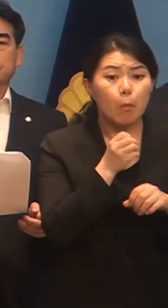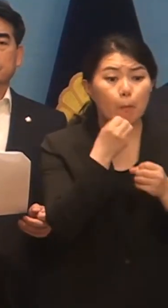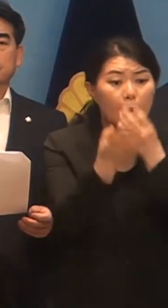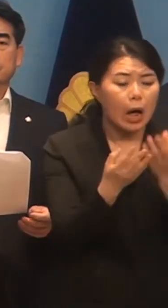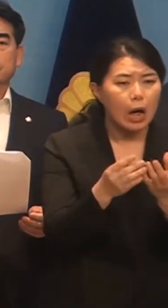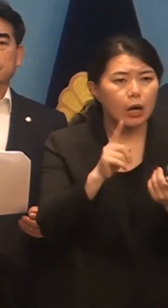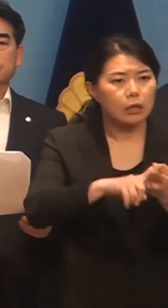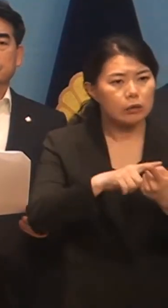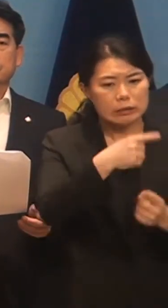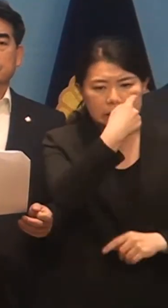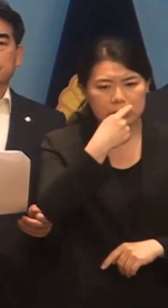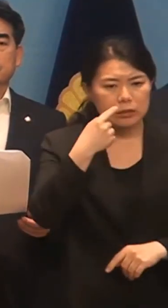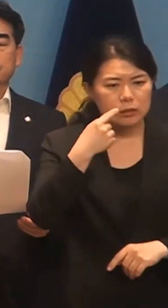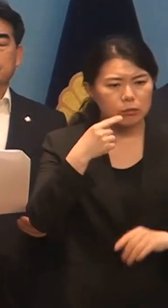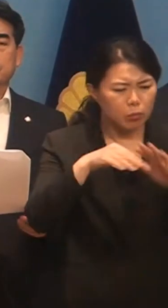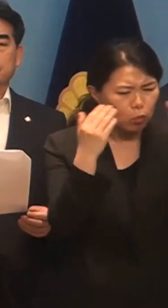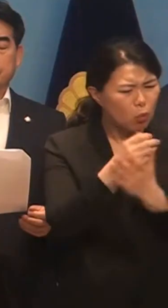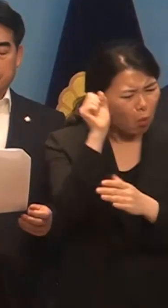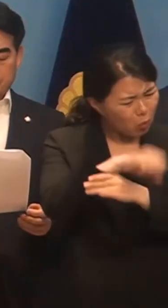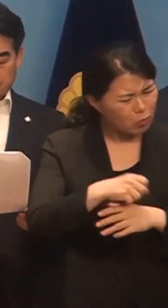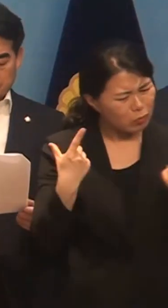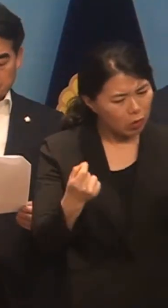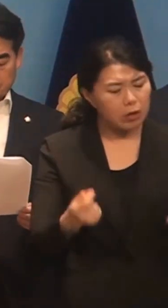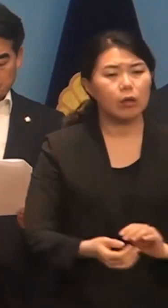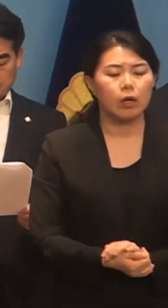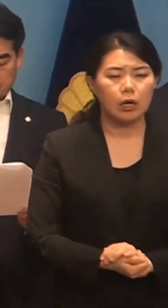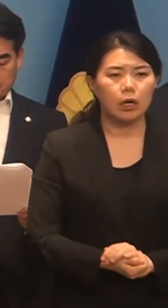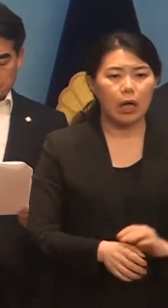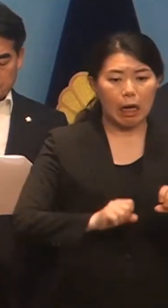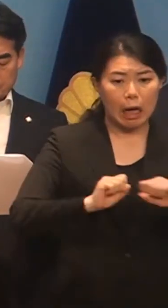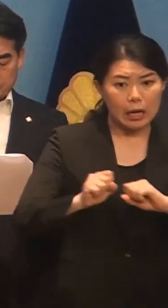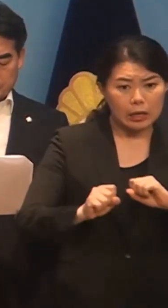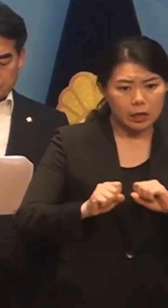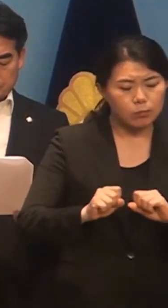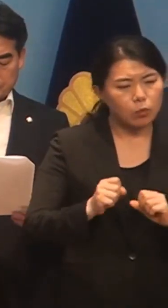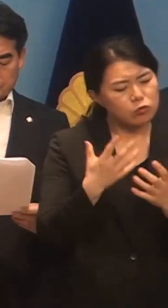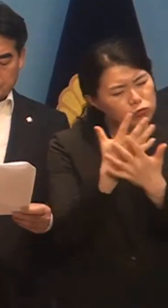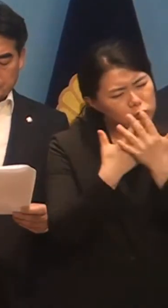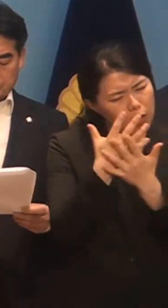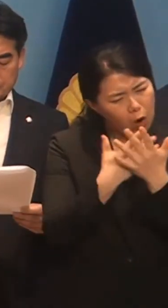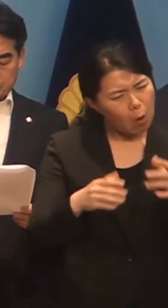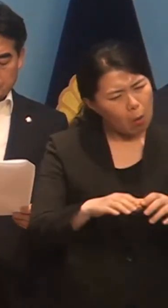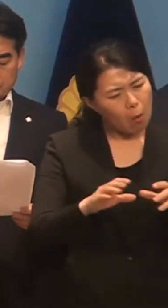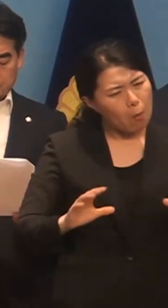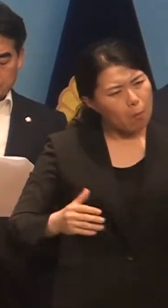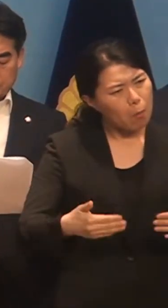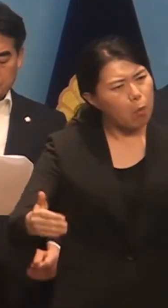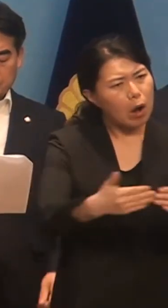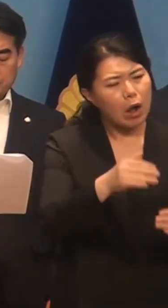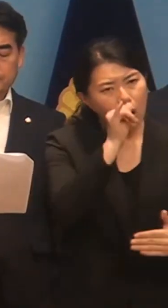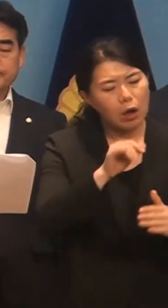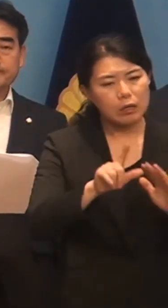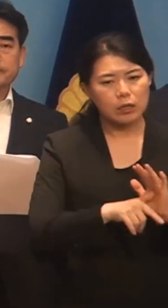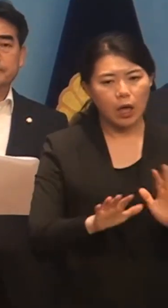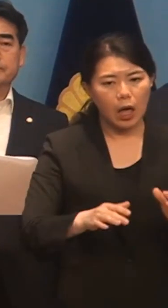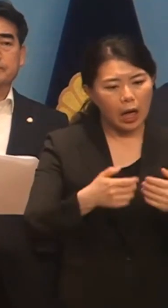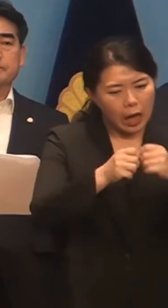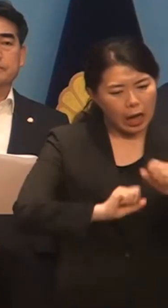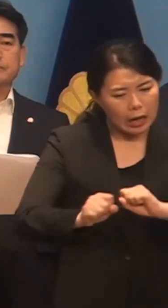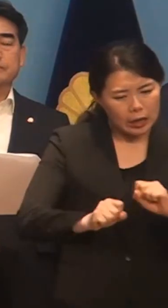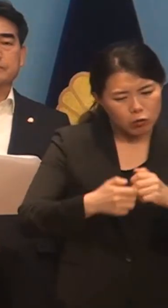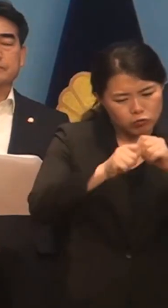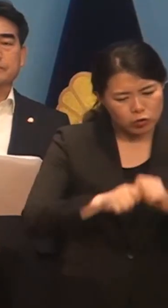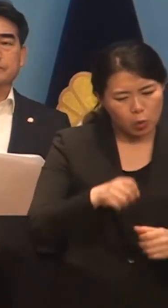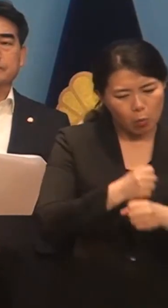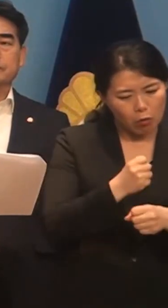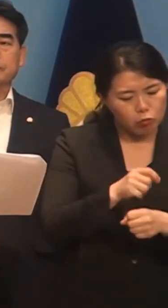전면 허용하자는 것입니다. 만약 행위가 추상적이고 포괄적이라면 행위를 구체화시키는 것이